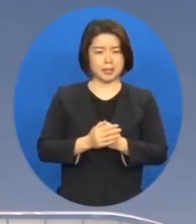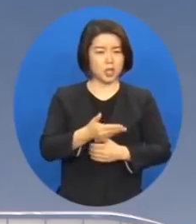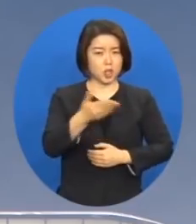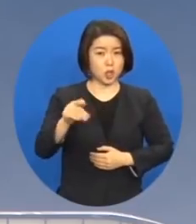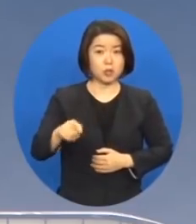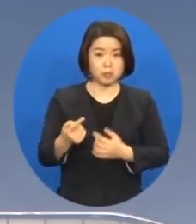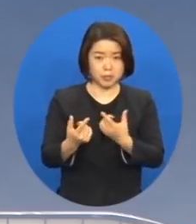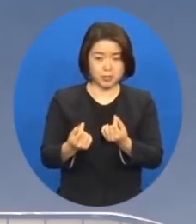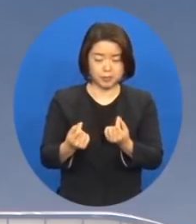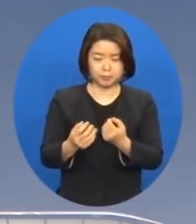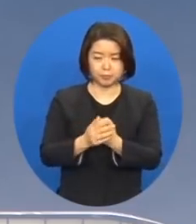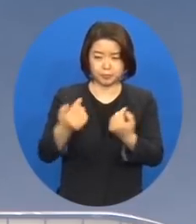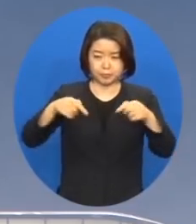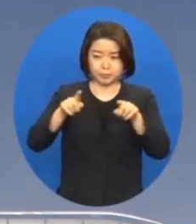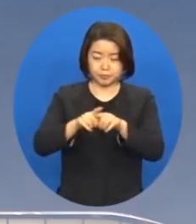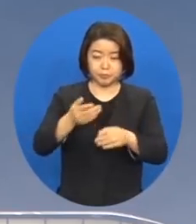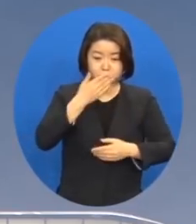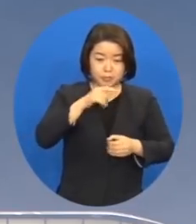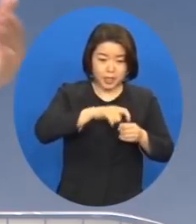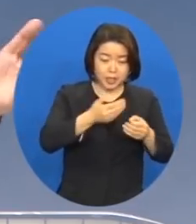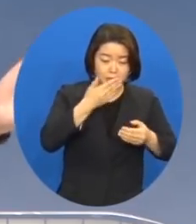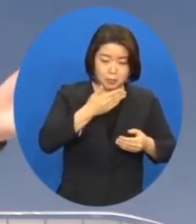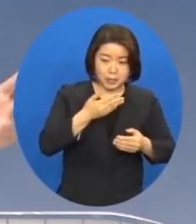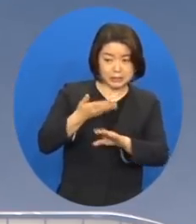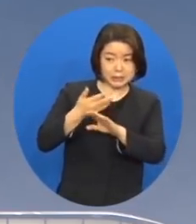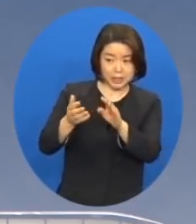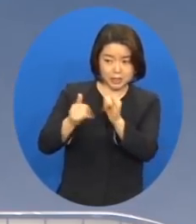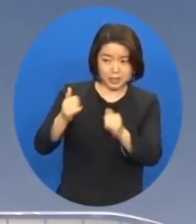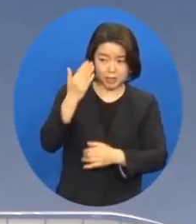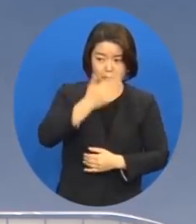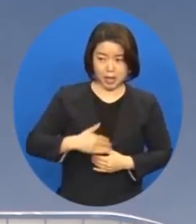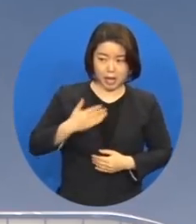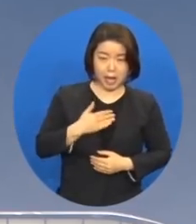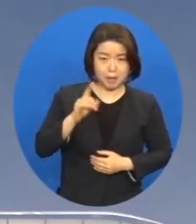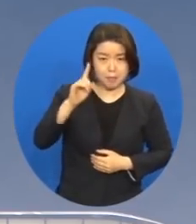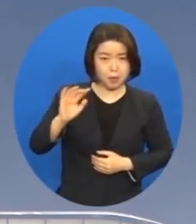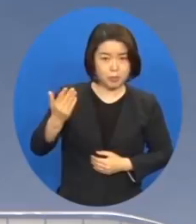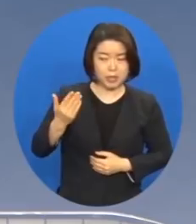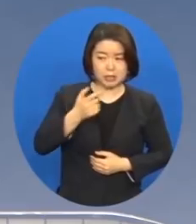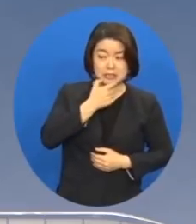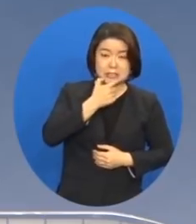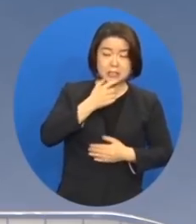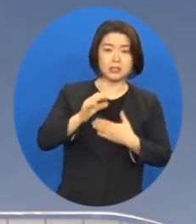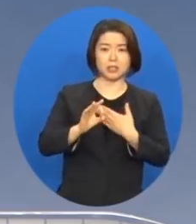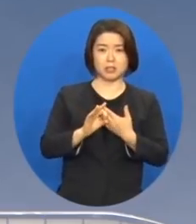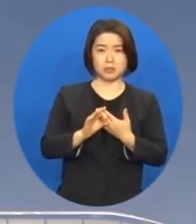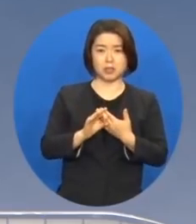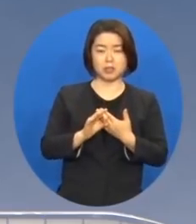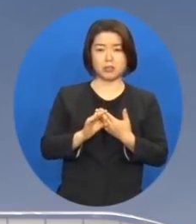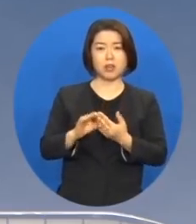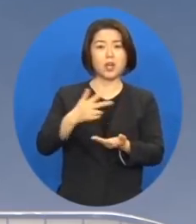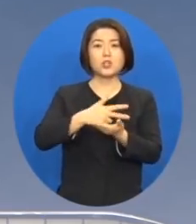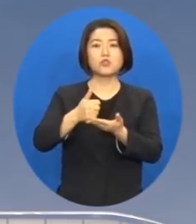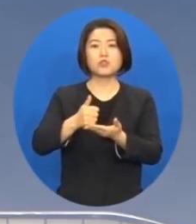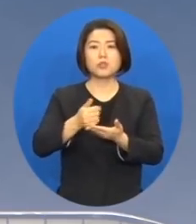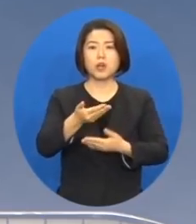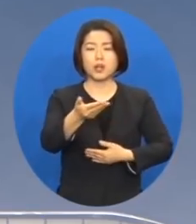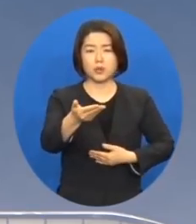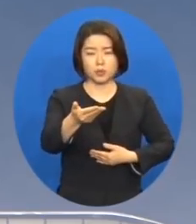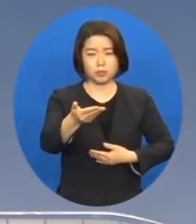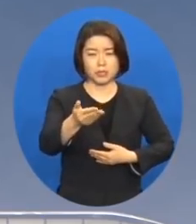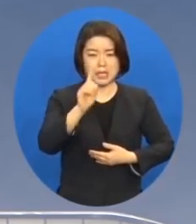여러분이 함께 성찬을 받은 다른 사람과 한 몸 되기를 여러분이 거부한다면 주님과 여러분이